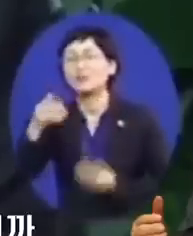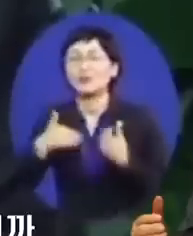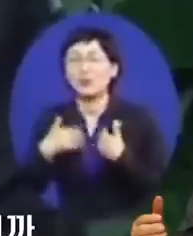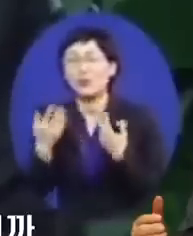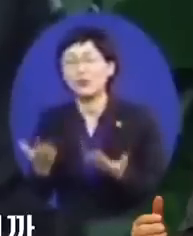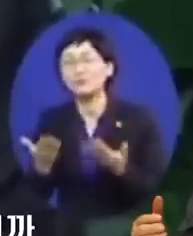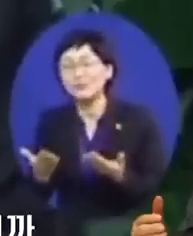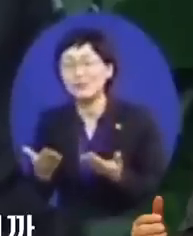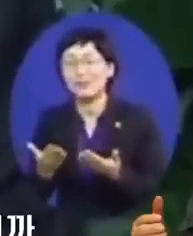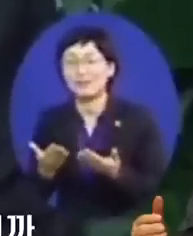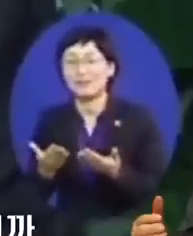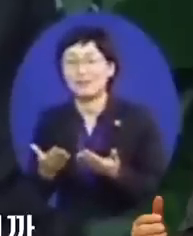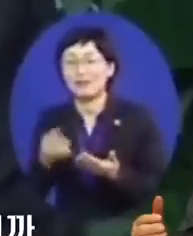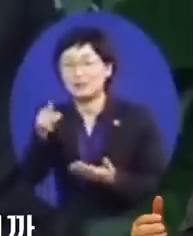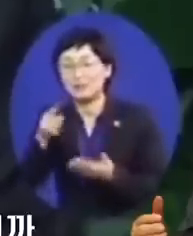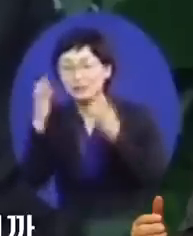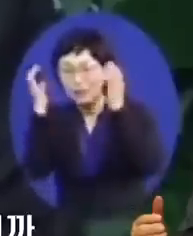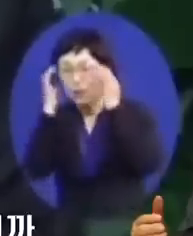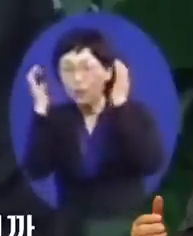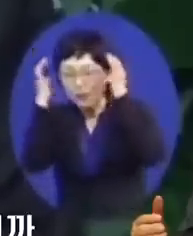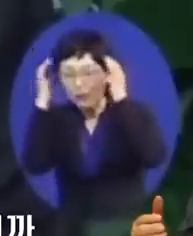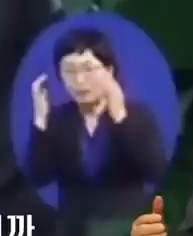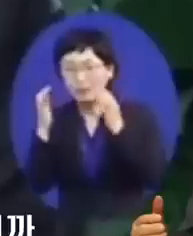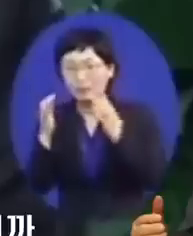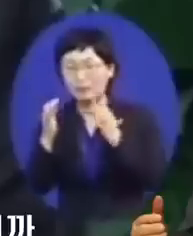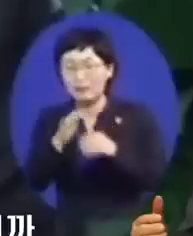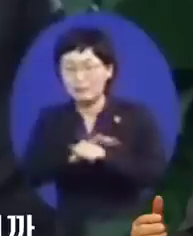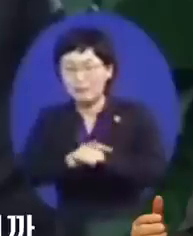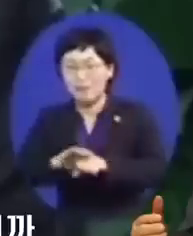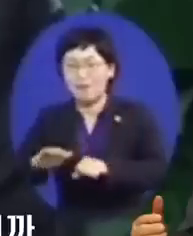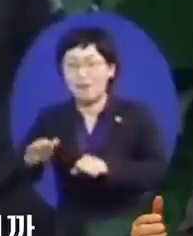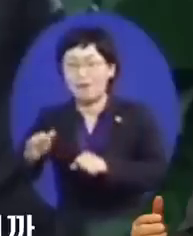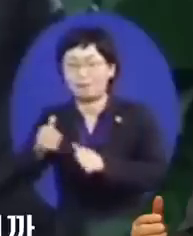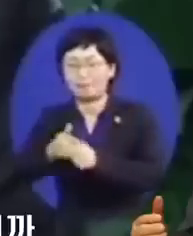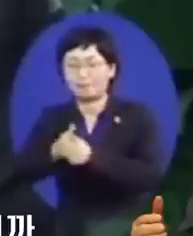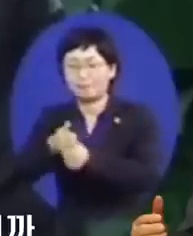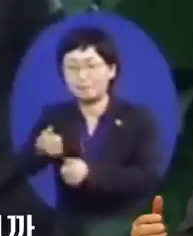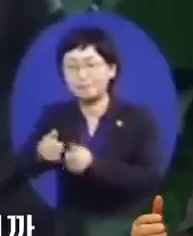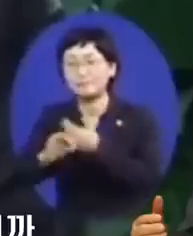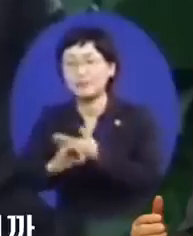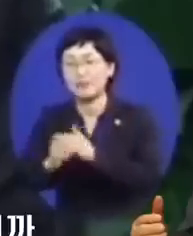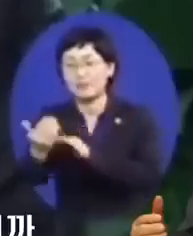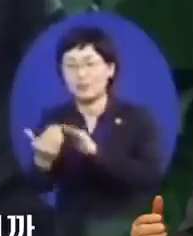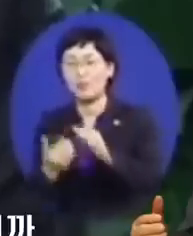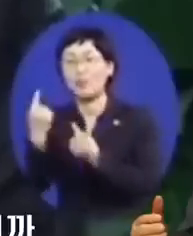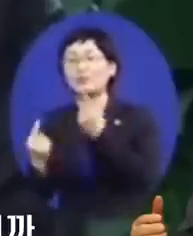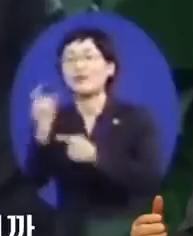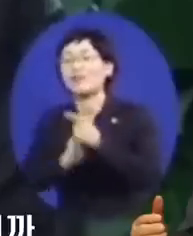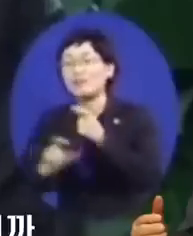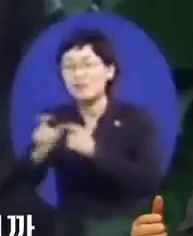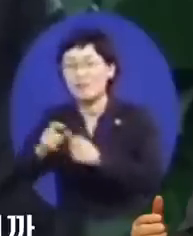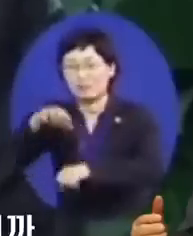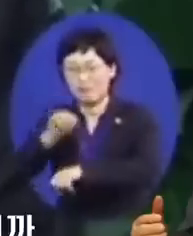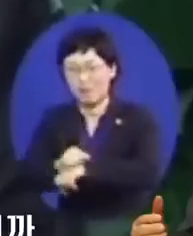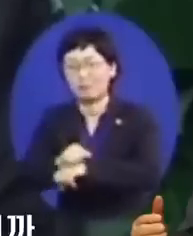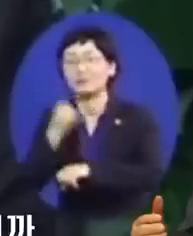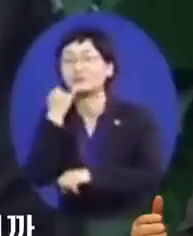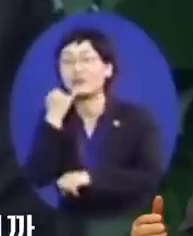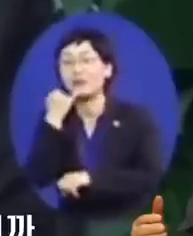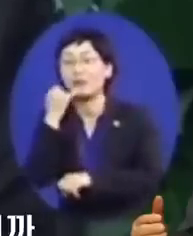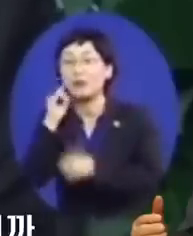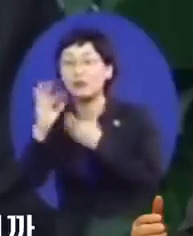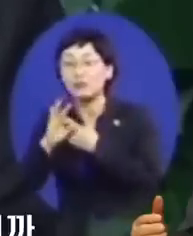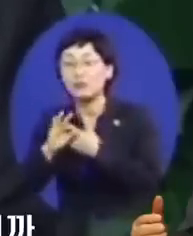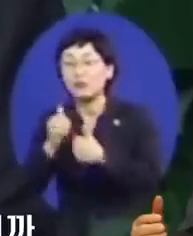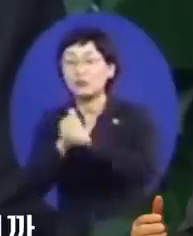어찌하오리까 그 고난을 잘 이겨나가면 전에보다 더 나은 생활을 하게 될 것이요 지면